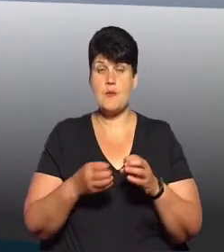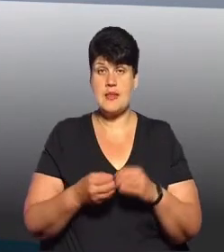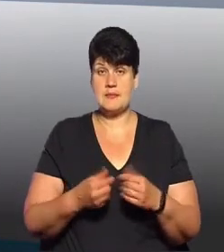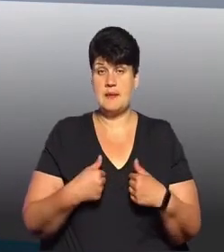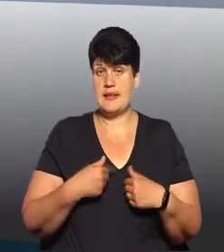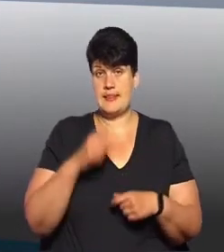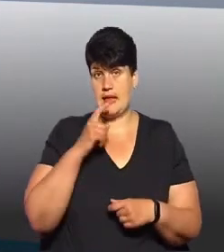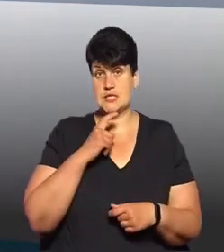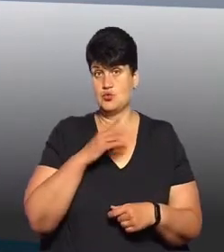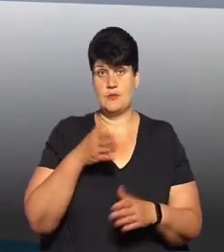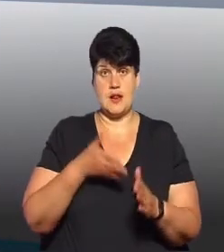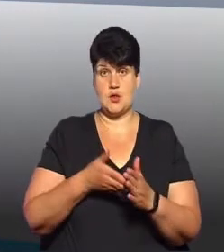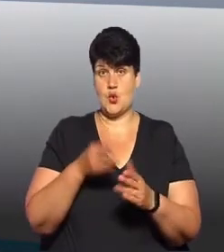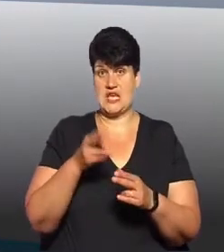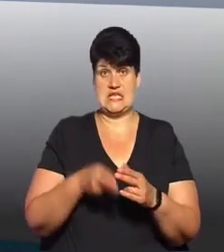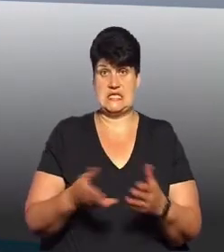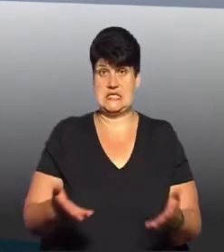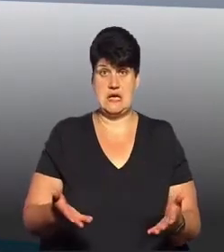до кінця. Окей.